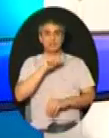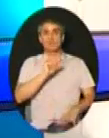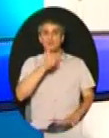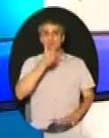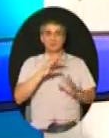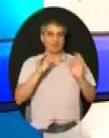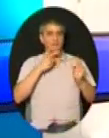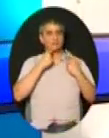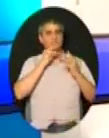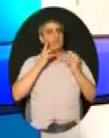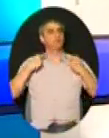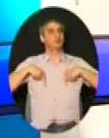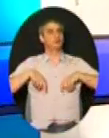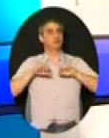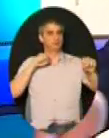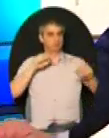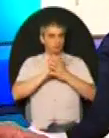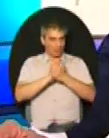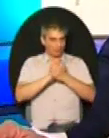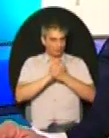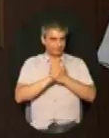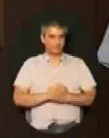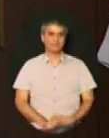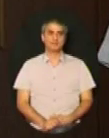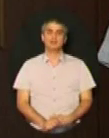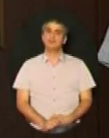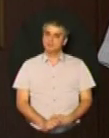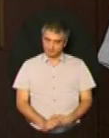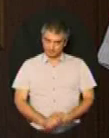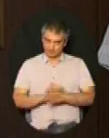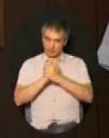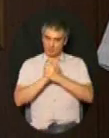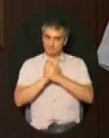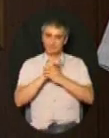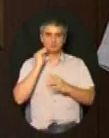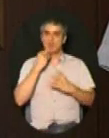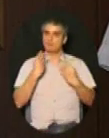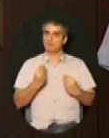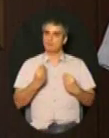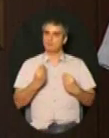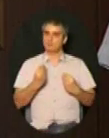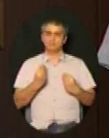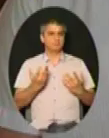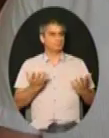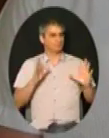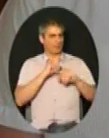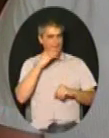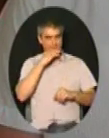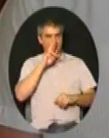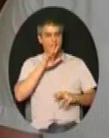תחילה נדבר עם יושב ראש ההסתדרות. שלום לך, אדוני. שלום, עטילה. צהריים טובים. אז ערב